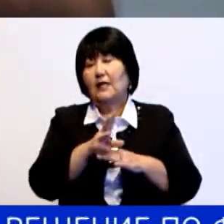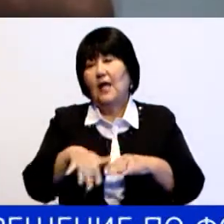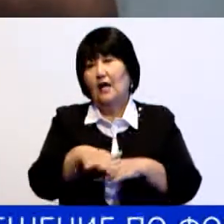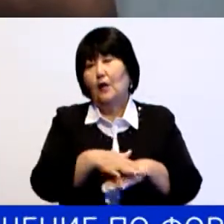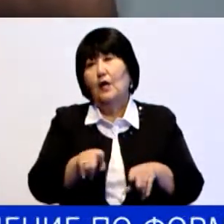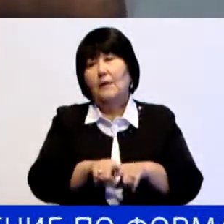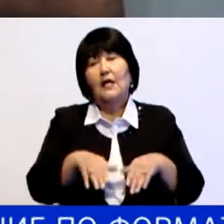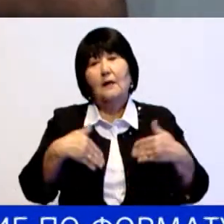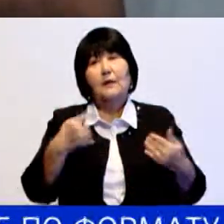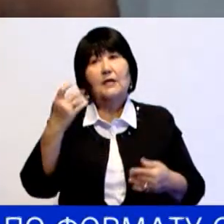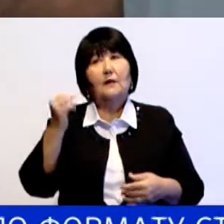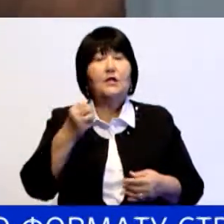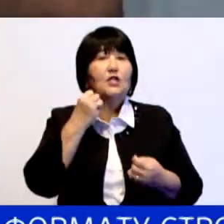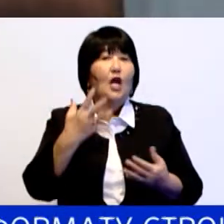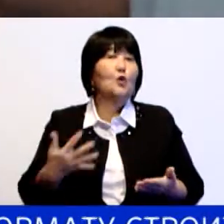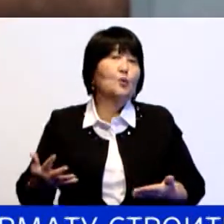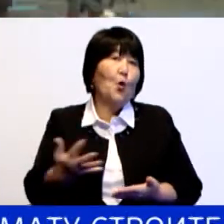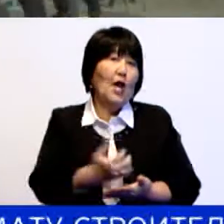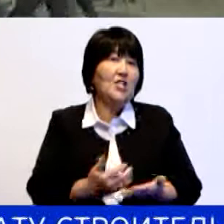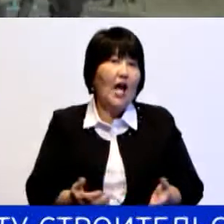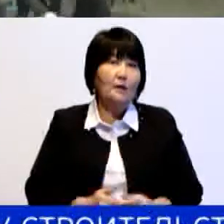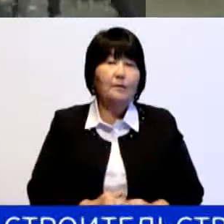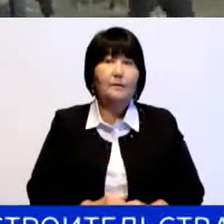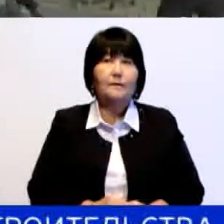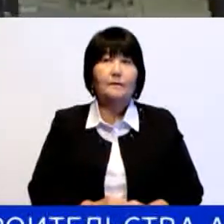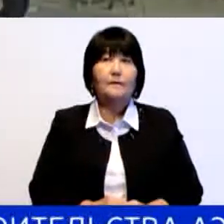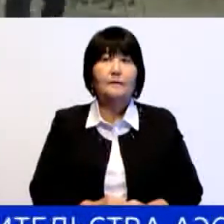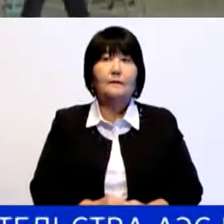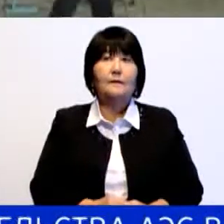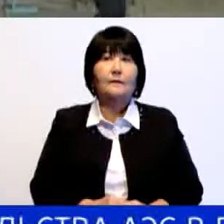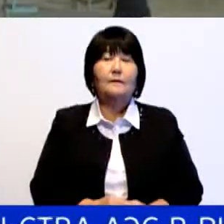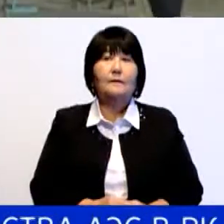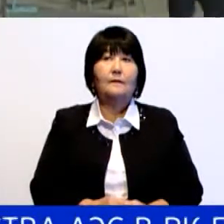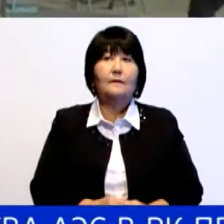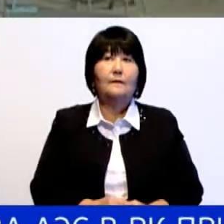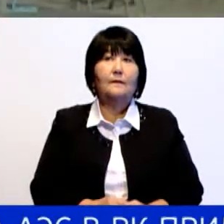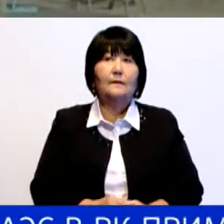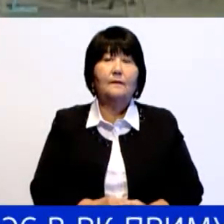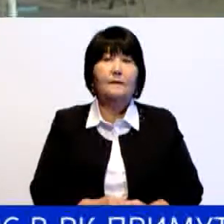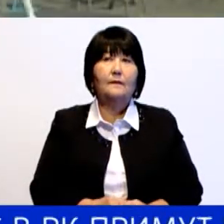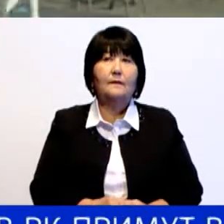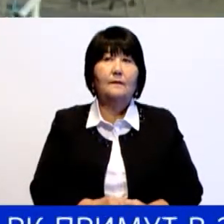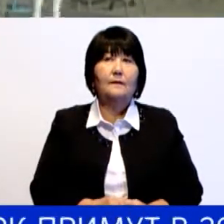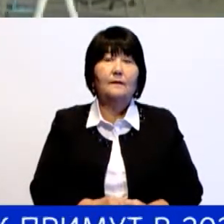мы поздравляем хозяйство с хорошим урожаем Самат баймаханов Бауржан кожа Муратов туре Хан кужахметов телеканал Кызылорда